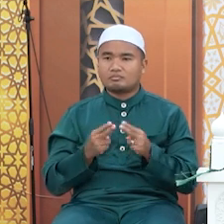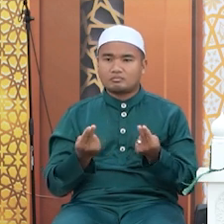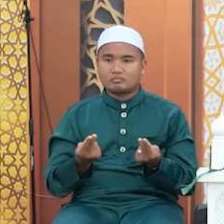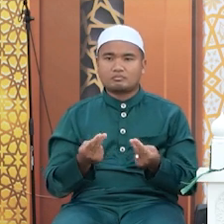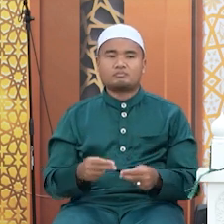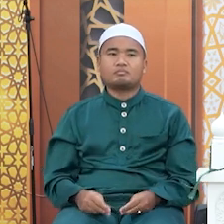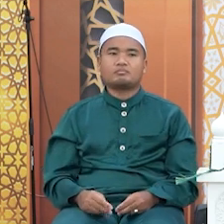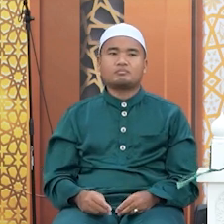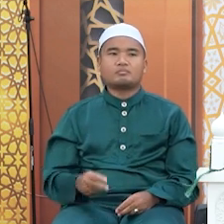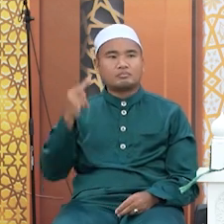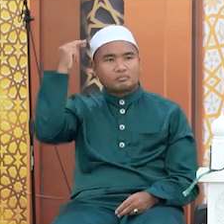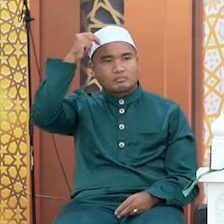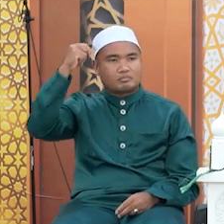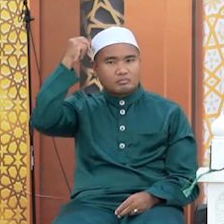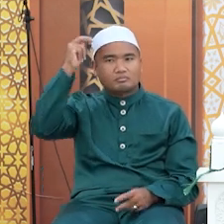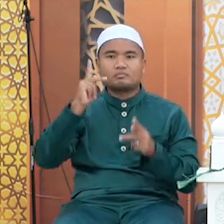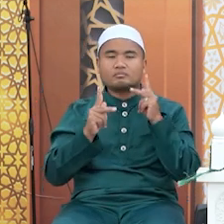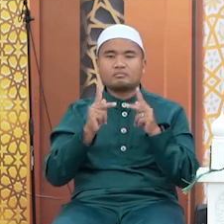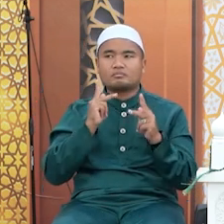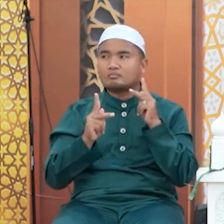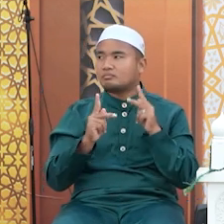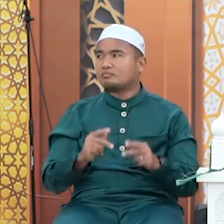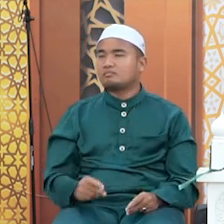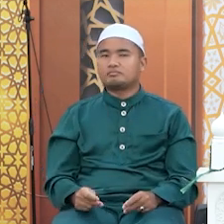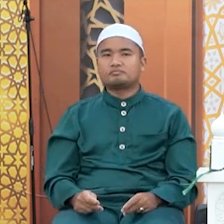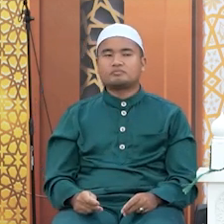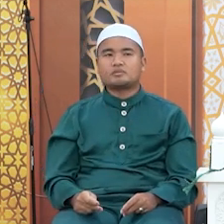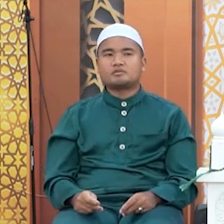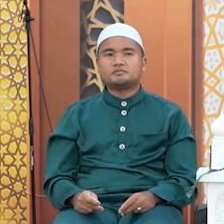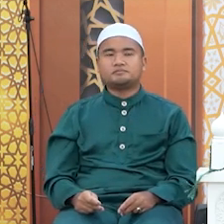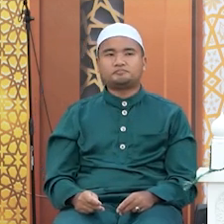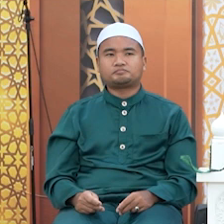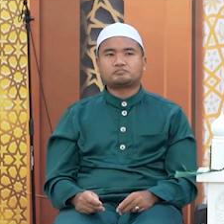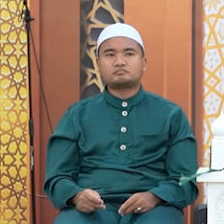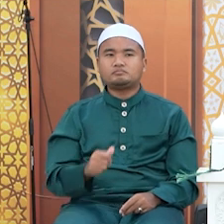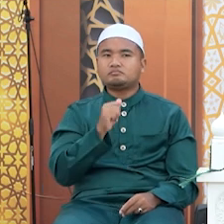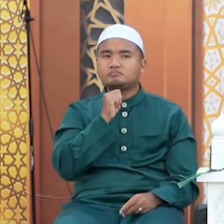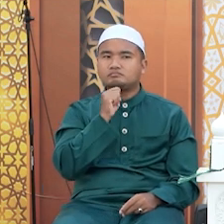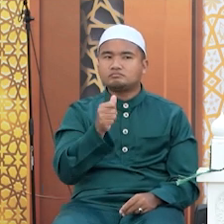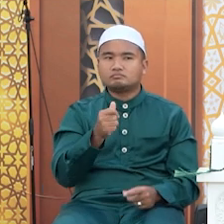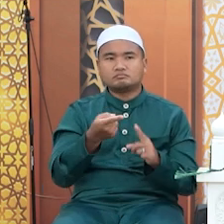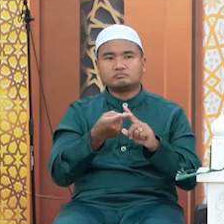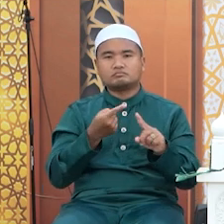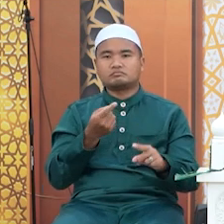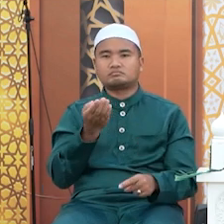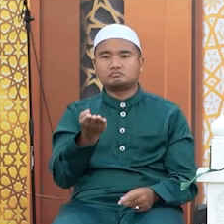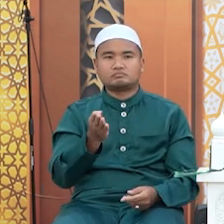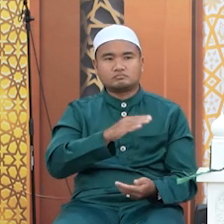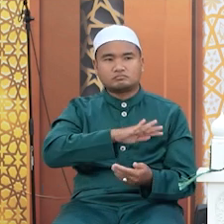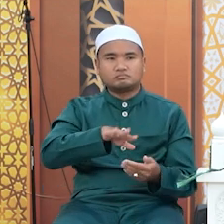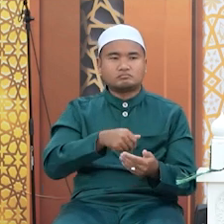lam yuqir kabirana wa lam yarham saghirana. Bukan daripada kalangan kita yang